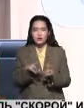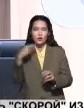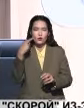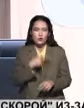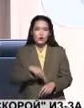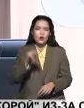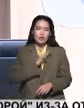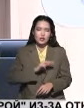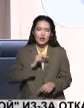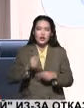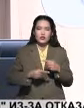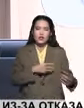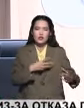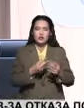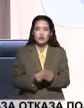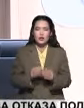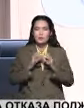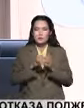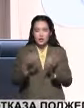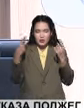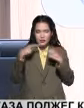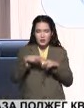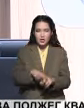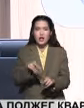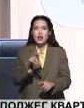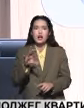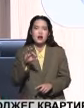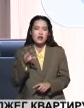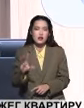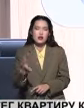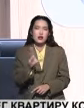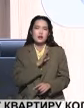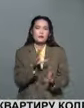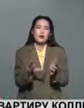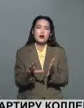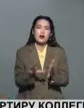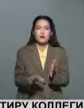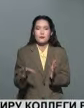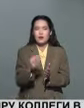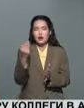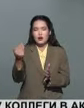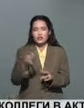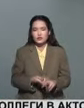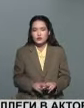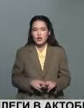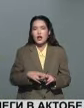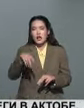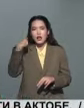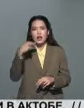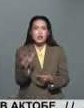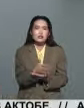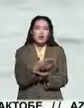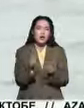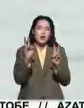этого проекта через партнерство с мировыми технологическими лидерами в области энергетики. Касым-Жомарт Токаев отдельно остановился на